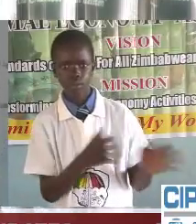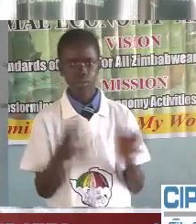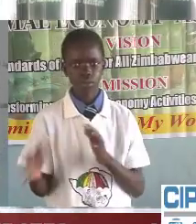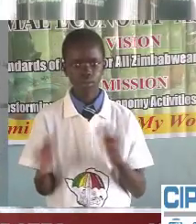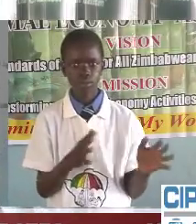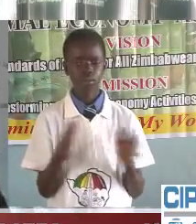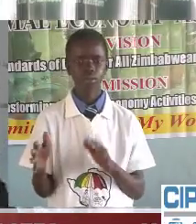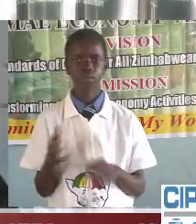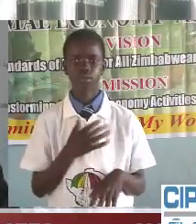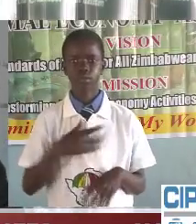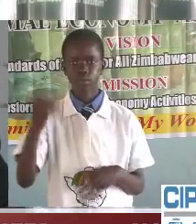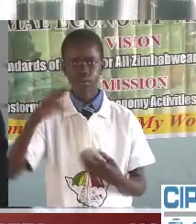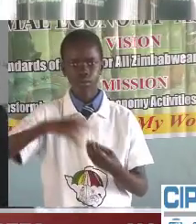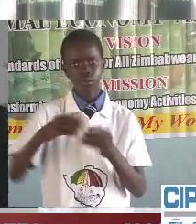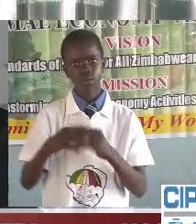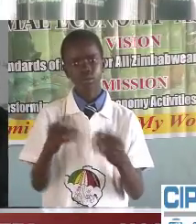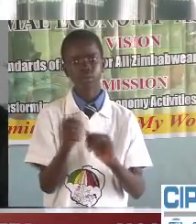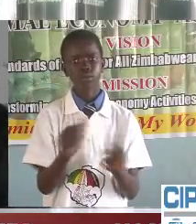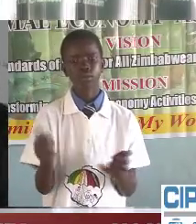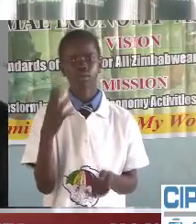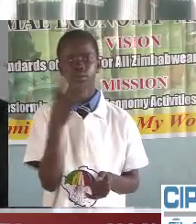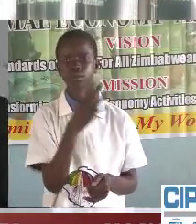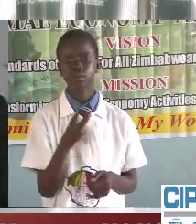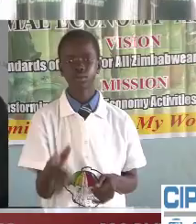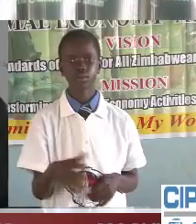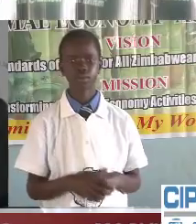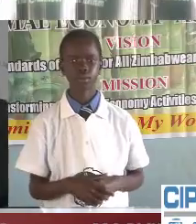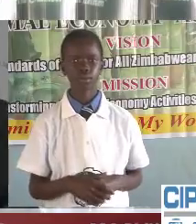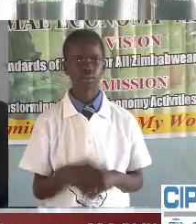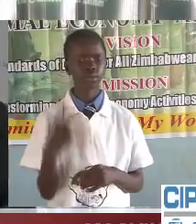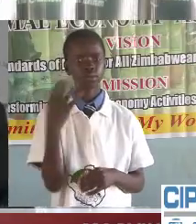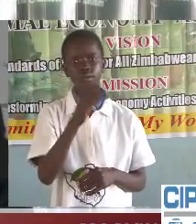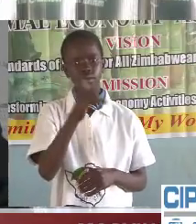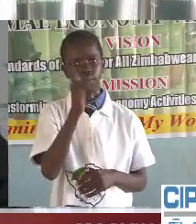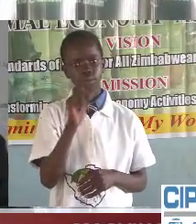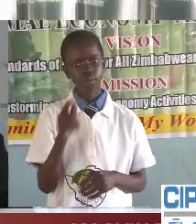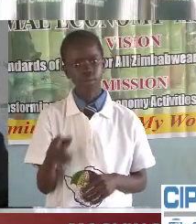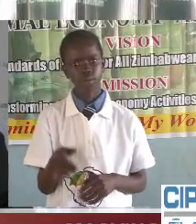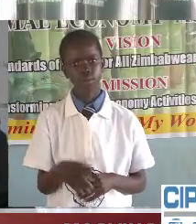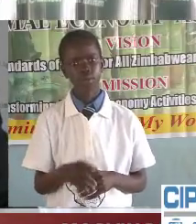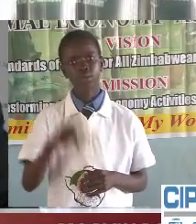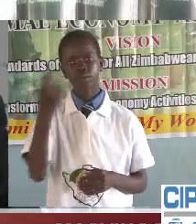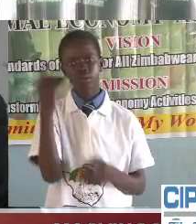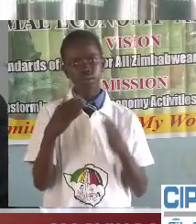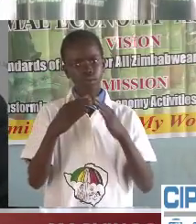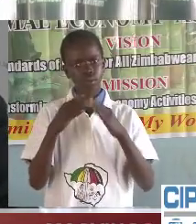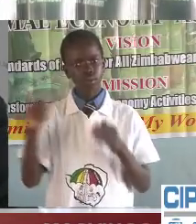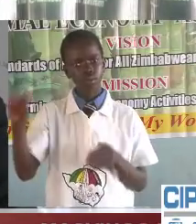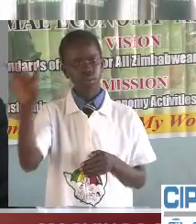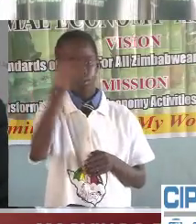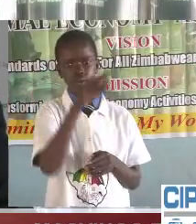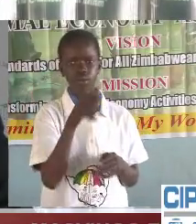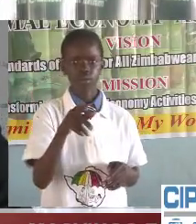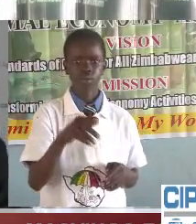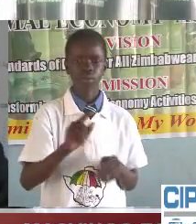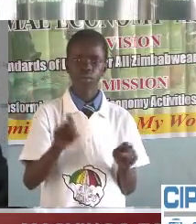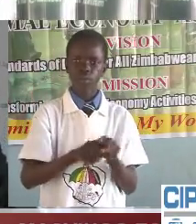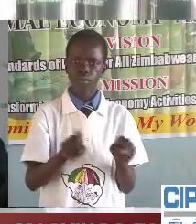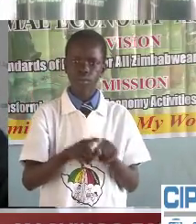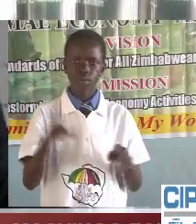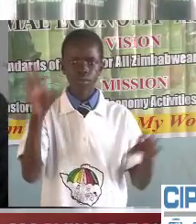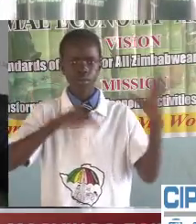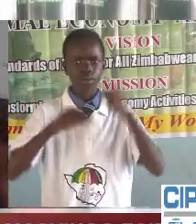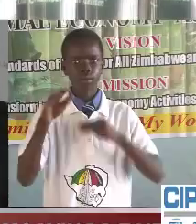inoda kuti igadzirwe iitwe zvakanaka. Mvura yedu yatinomwa chokutanga muZimbabwe, sokutaura kwatiri